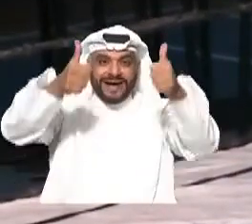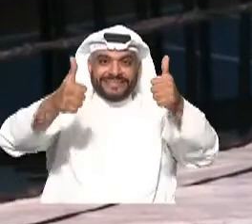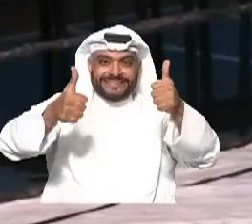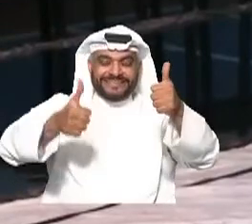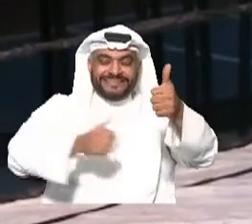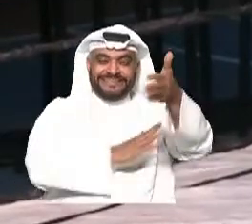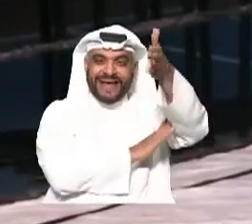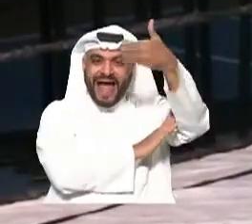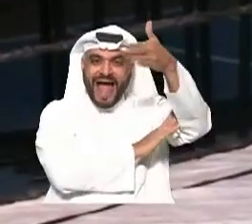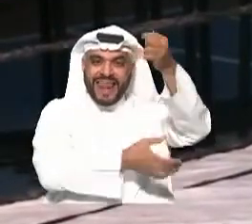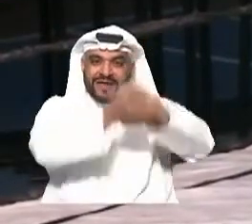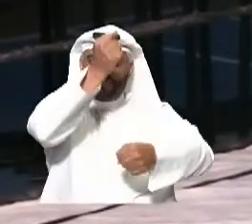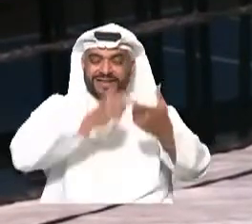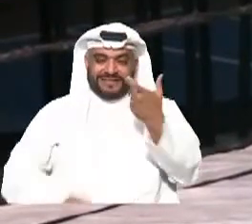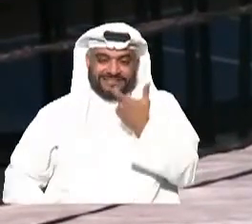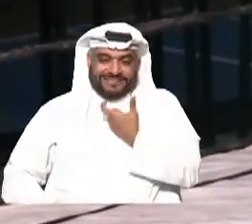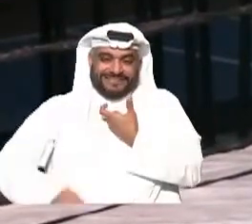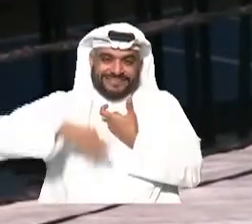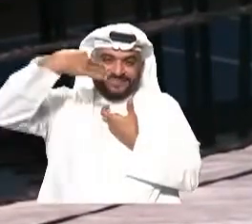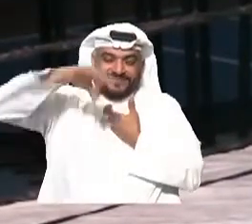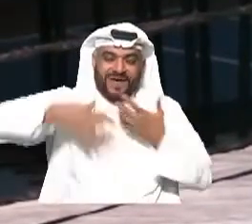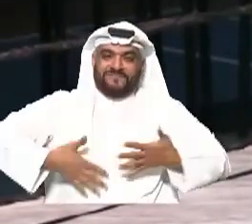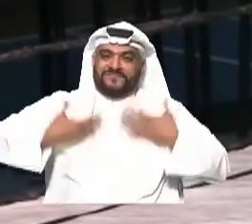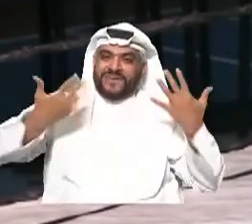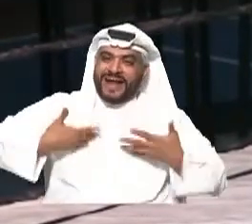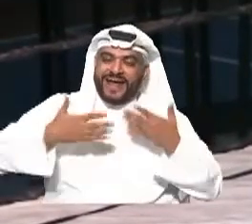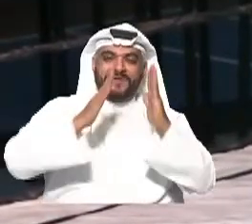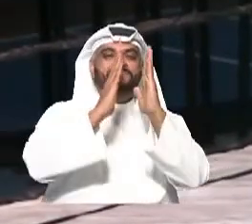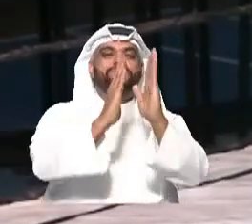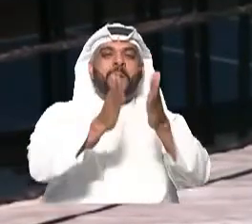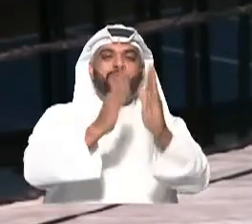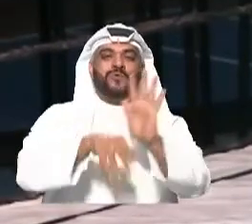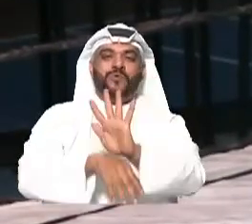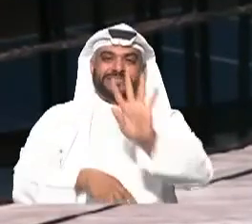وعايزين يرجعوا كسبانين لكل الشعب، فرح الشعب الكويتي. انا ببارك لهم النهارده على الفوز دوت.